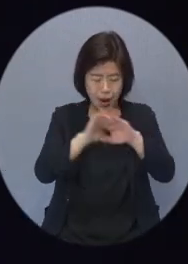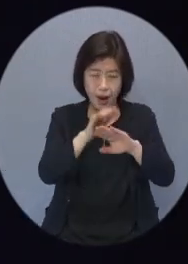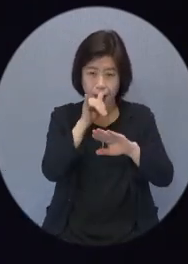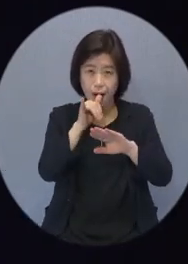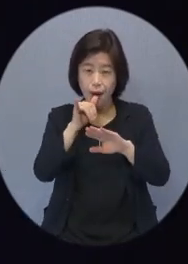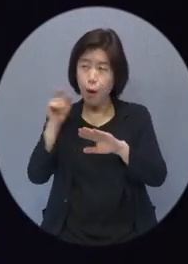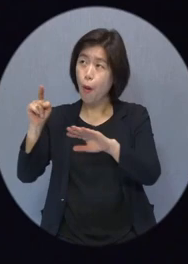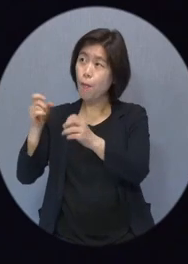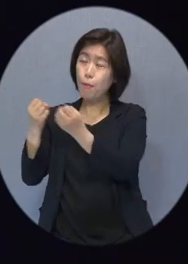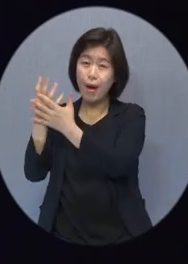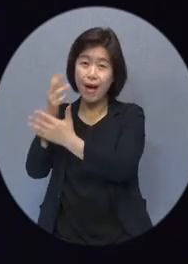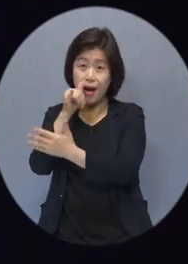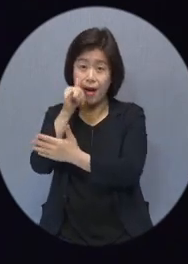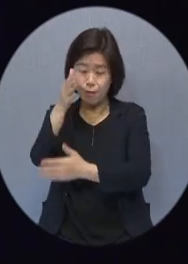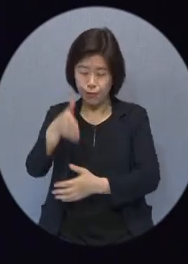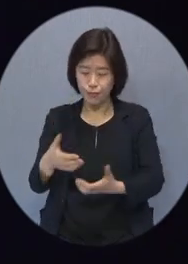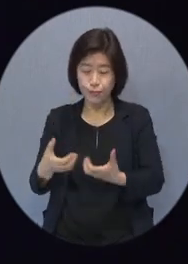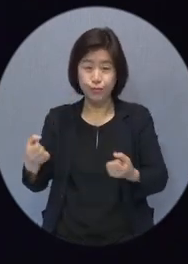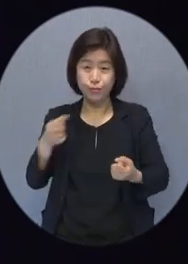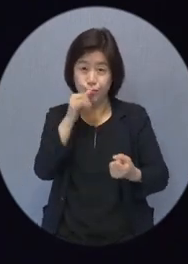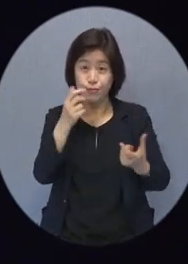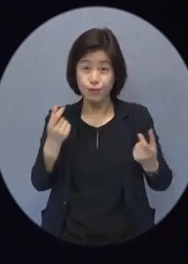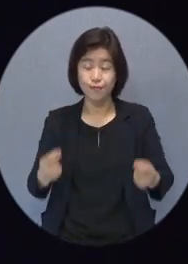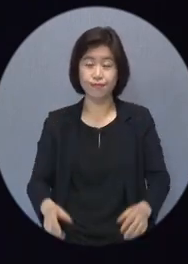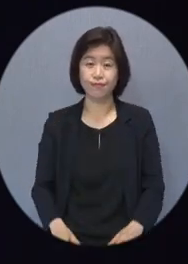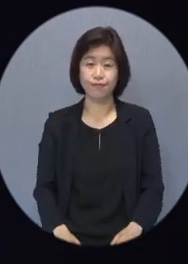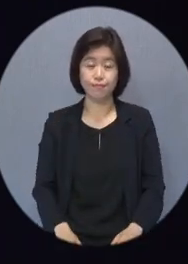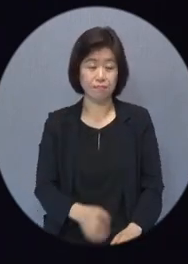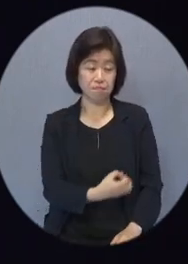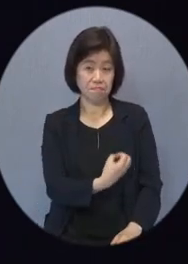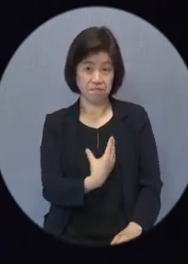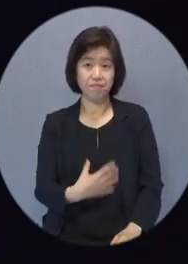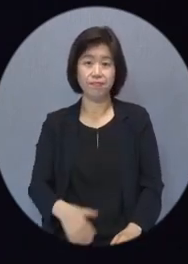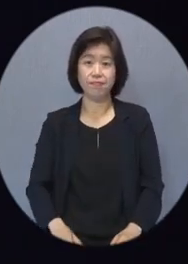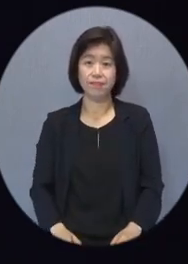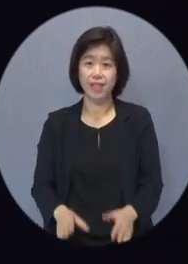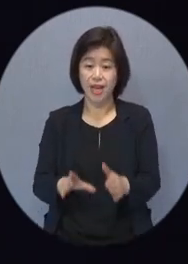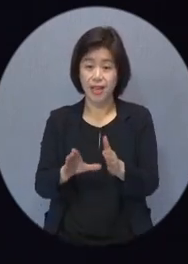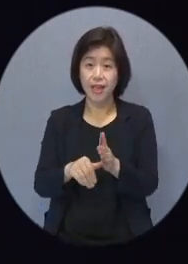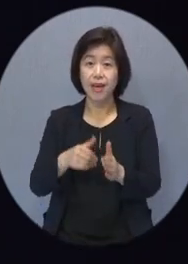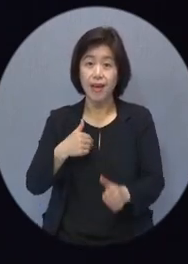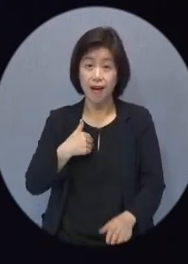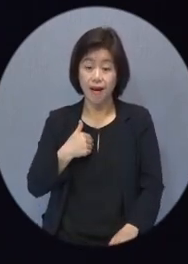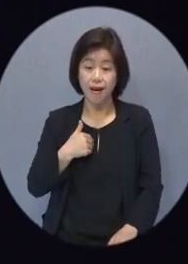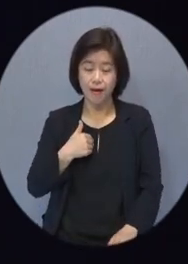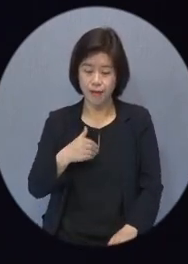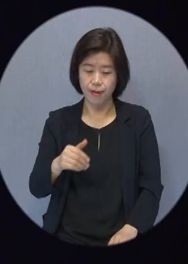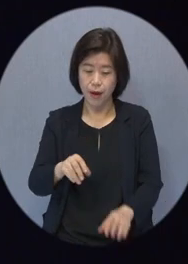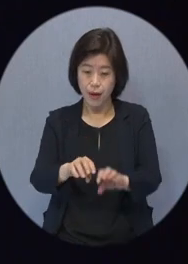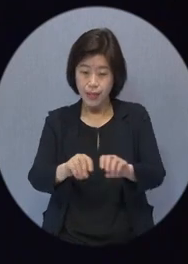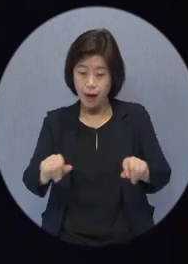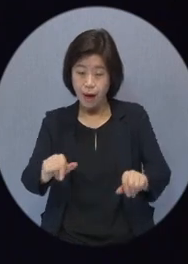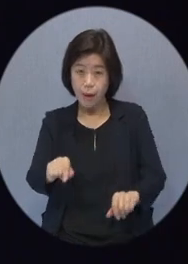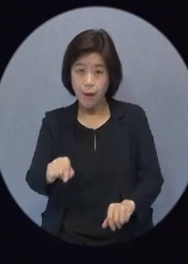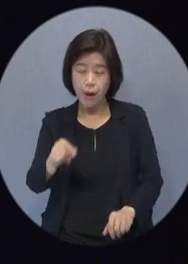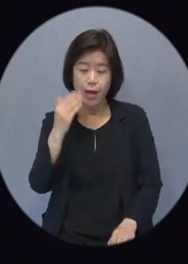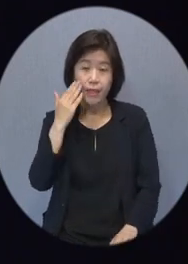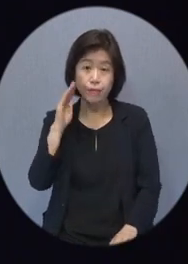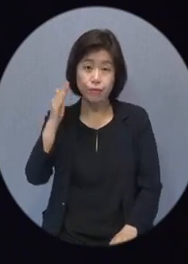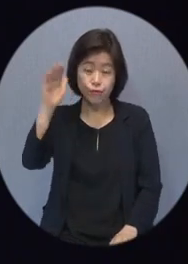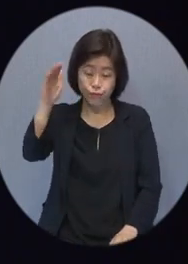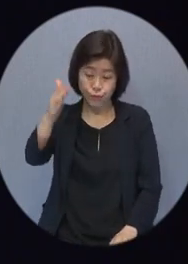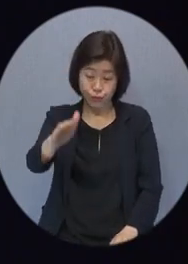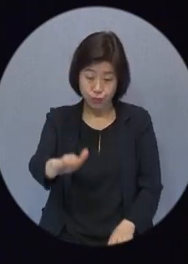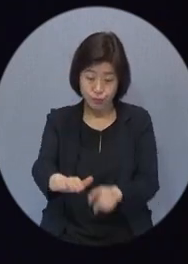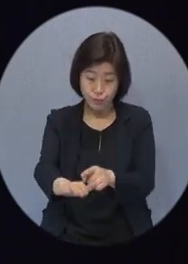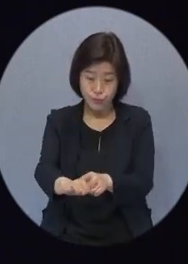그 애가 말할 때 나는 바닥에 떨어진 나뭇잎 하나를 집어들었다.